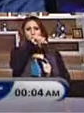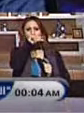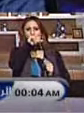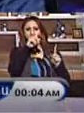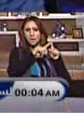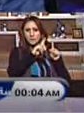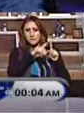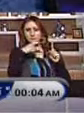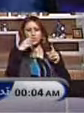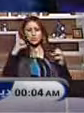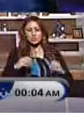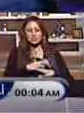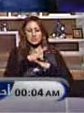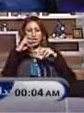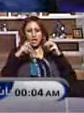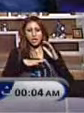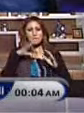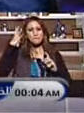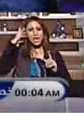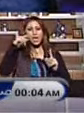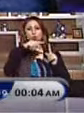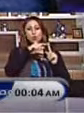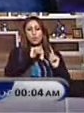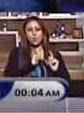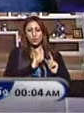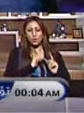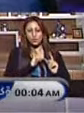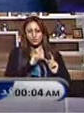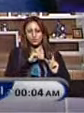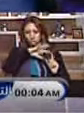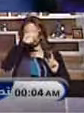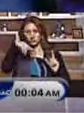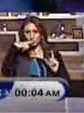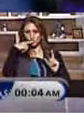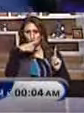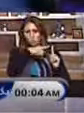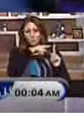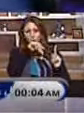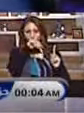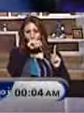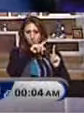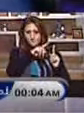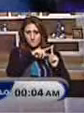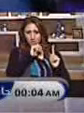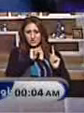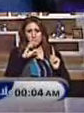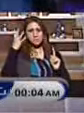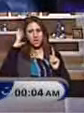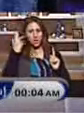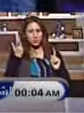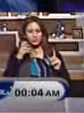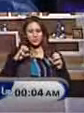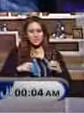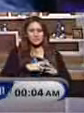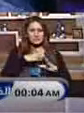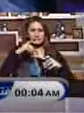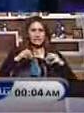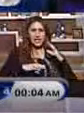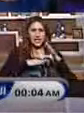مجنون وهذا لتفاهه ارائهم ليه اصل لو كان ساحر عمره ما يكون مجنون صح ولا لا الساحر ده في